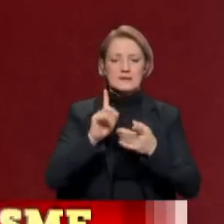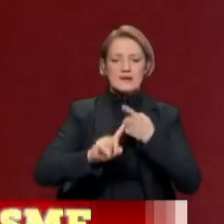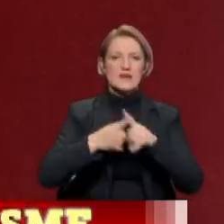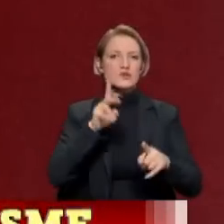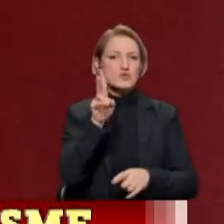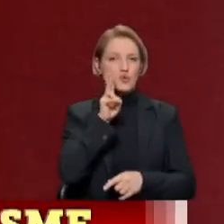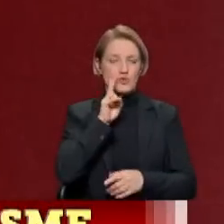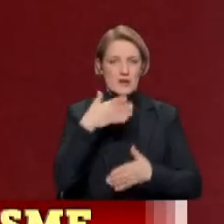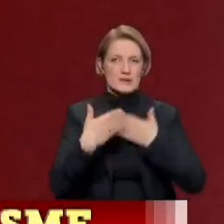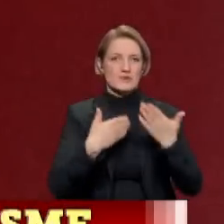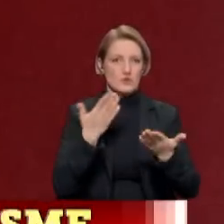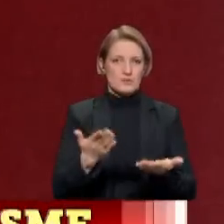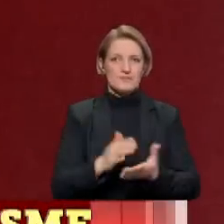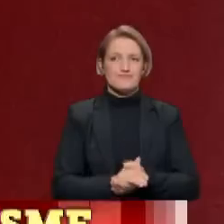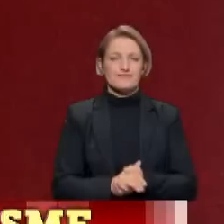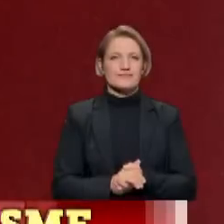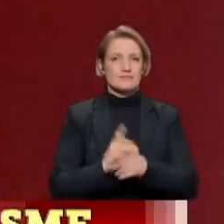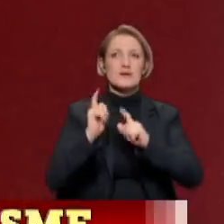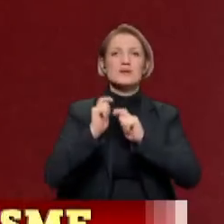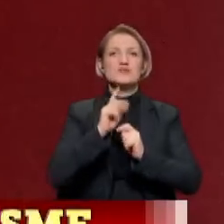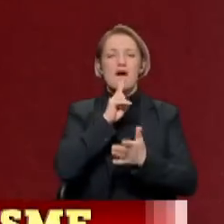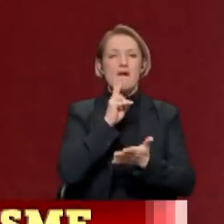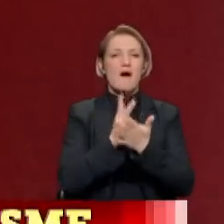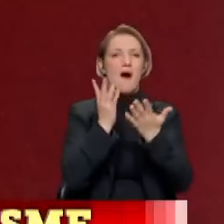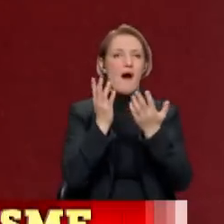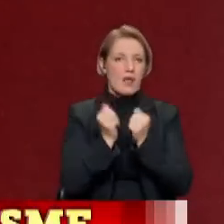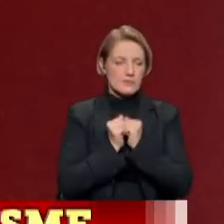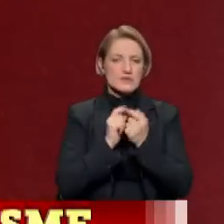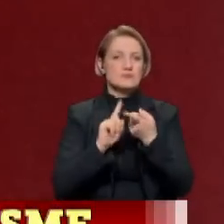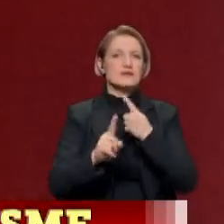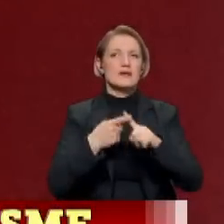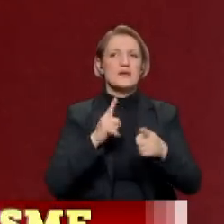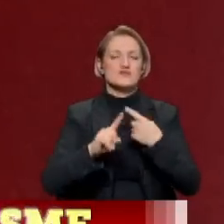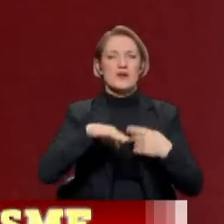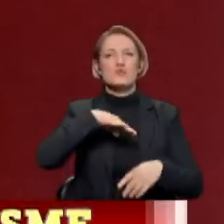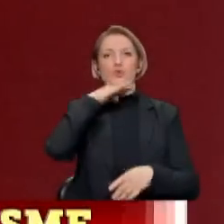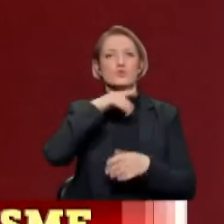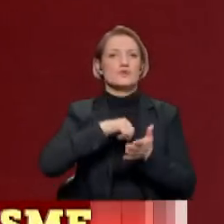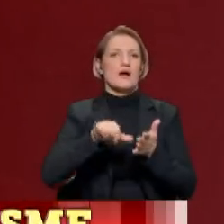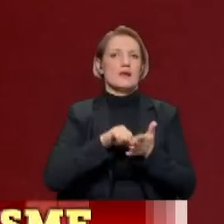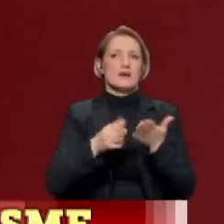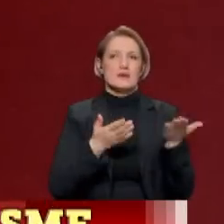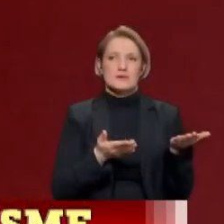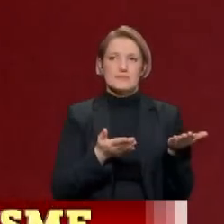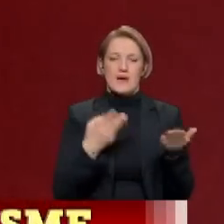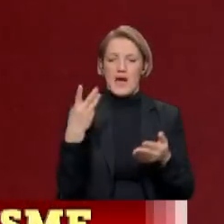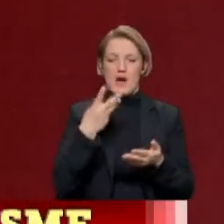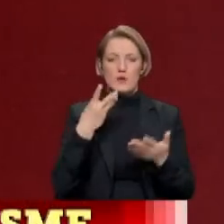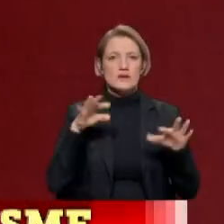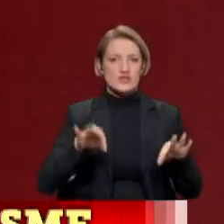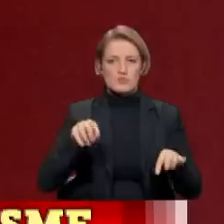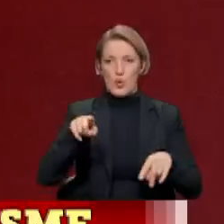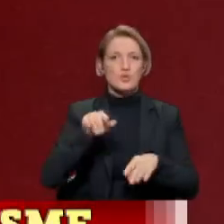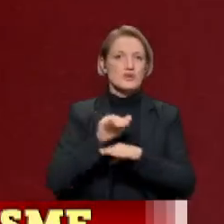sondan bahsediyorum, taşıyan kararları almış siyasetçilerle dolu tarih. İşte Erdoğan da şimdi